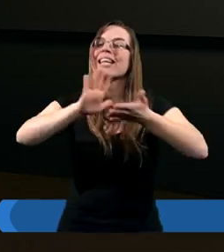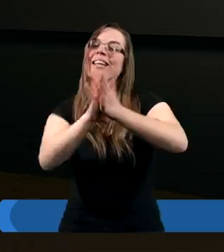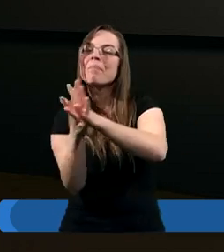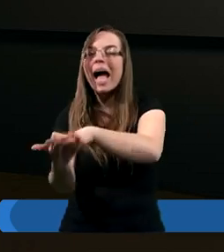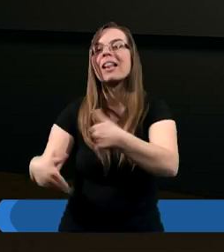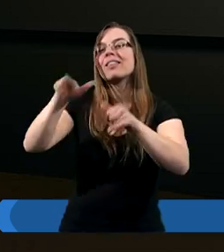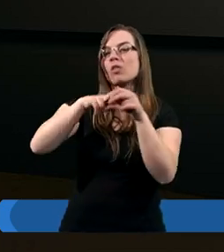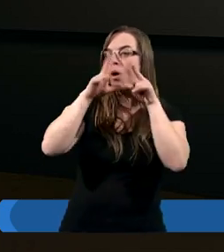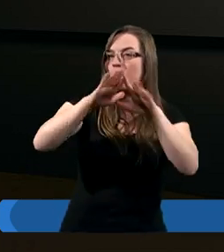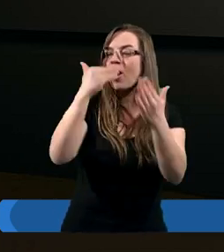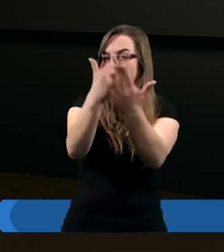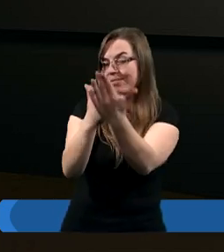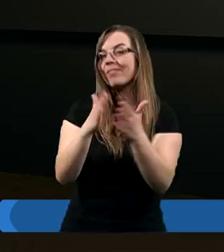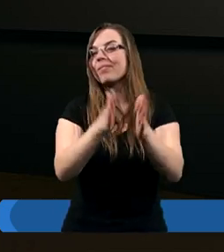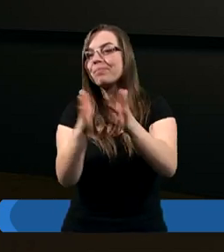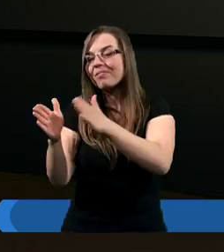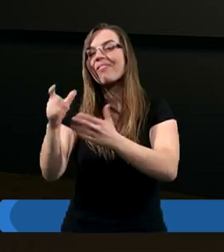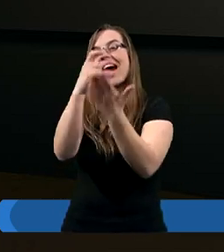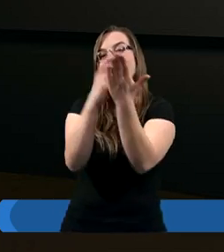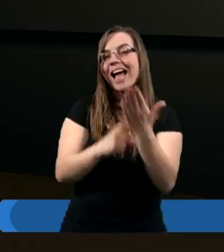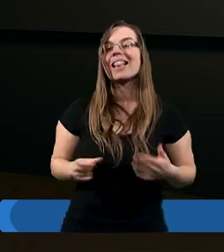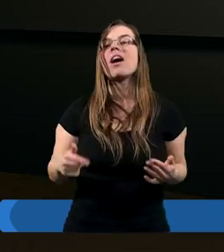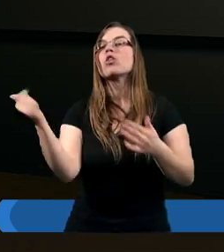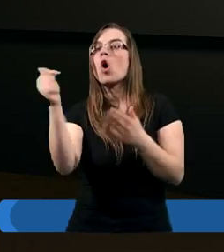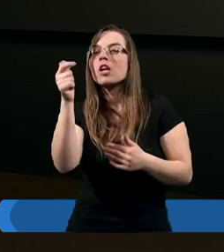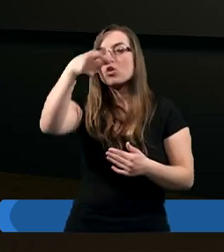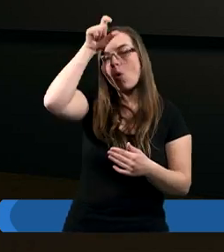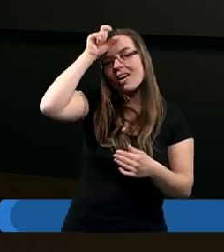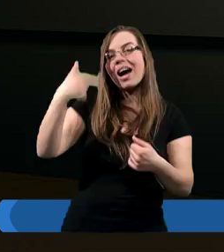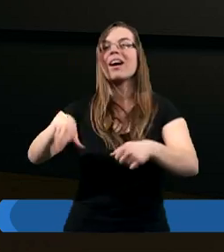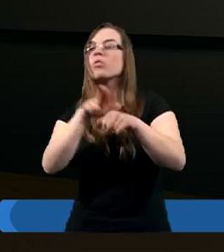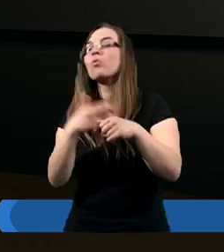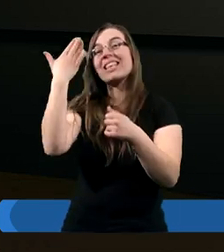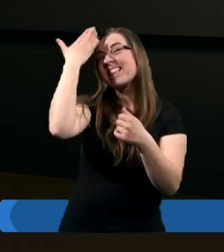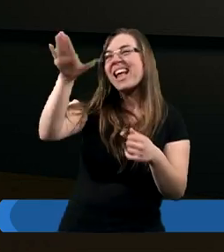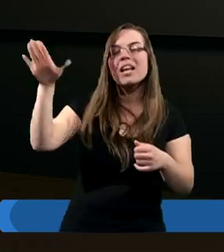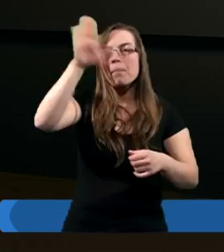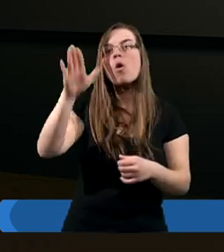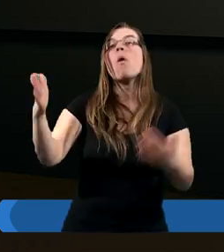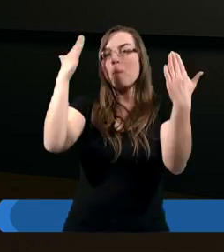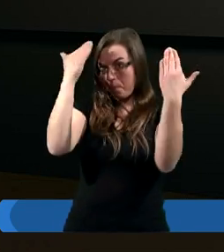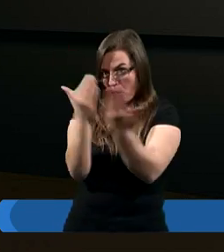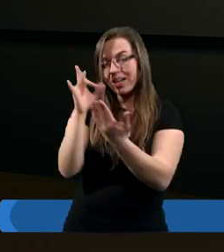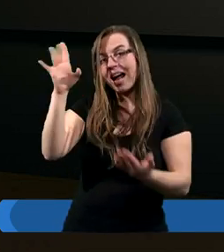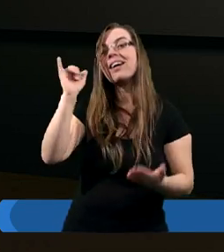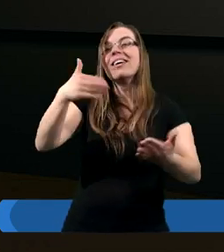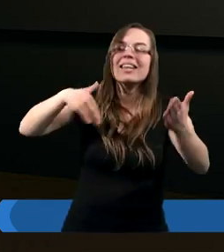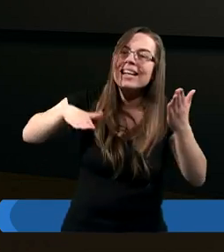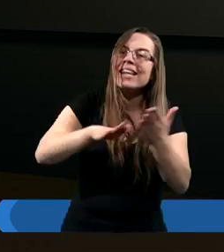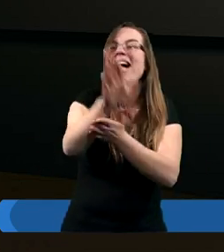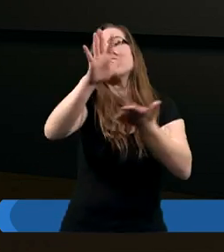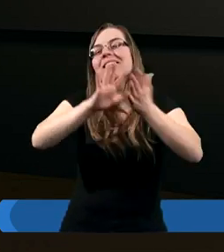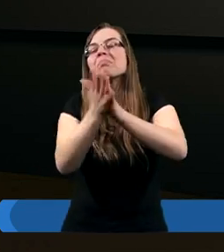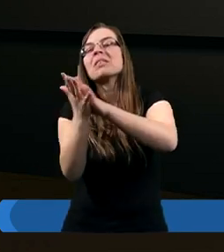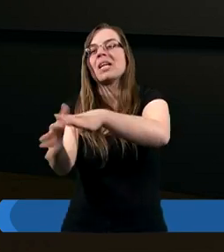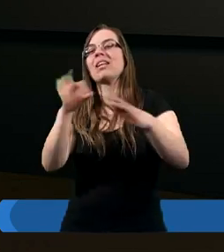która została tutaj pokazana w kolejnych wersetach, dotycząca człowieka, który nie znając Boga poznaje Go i zaczyna zmieniać